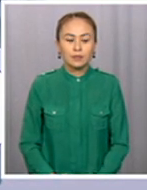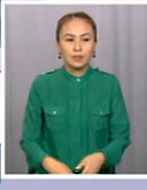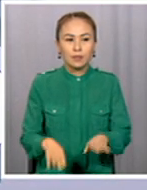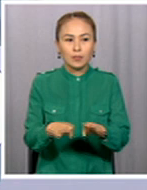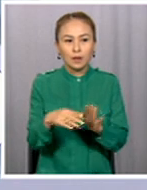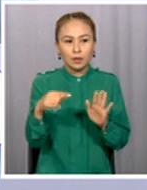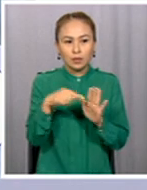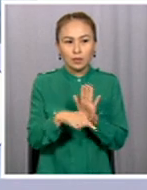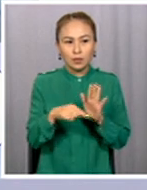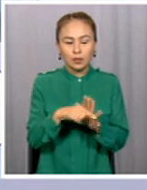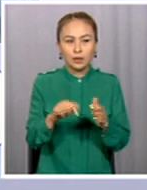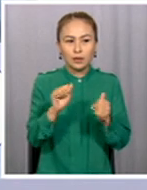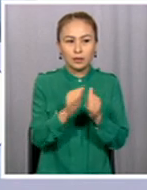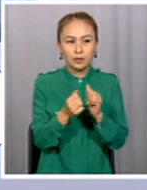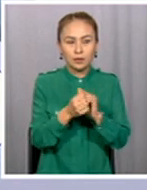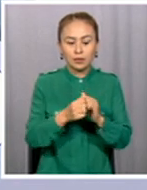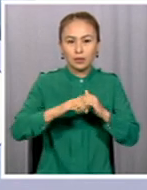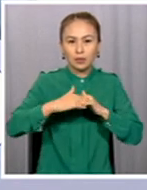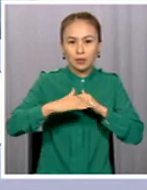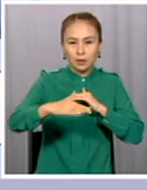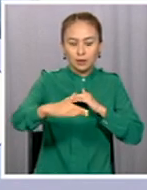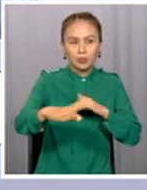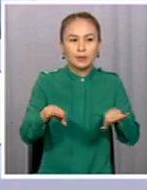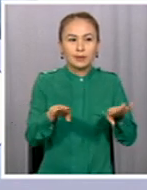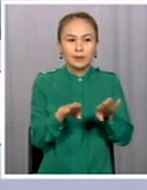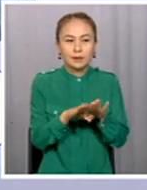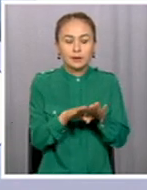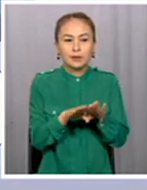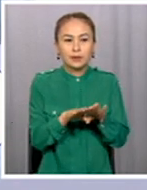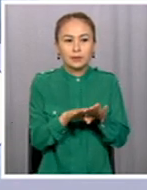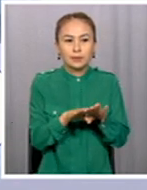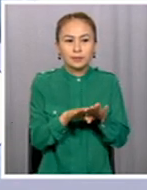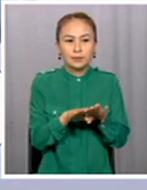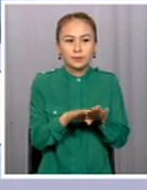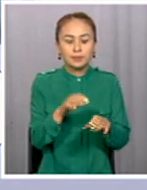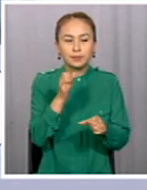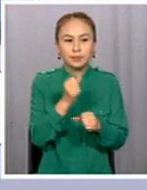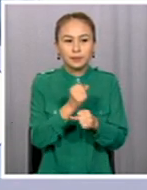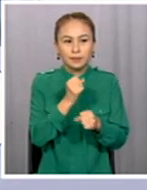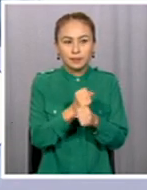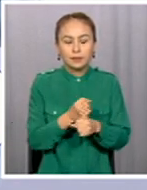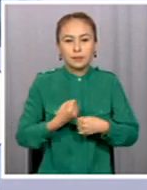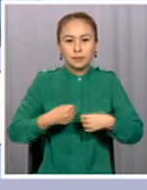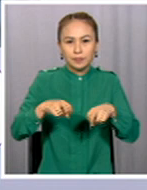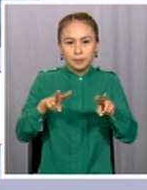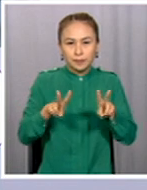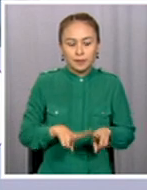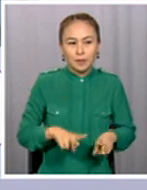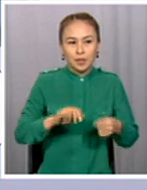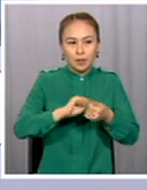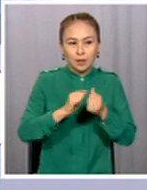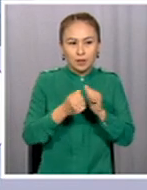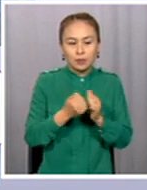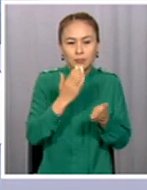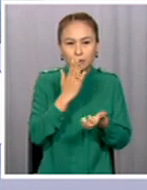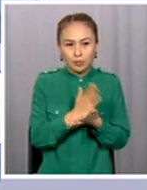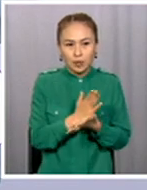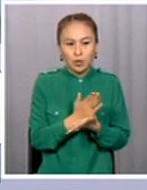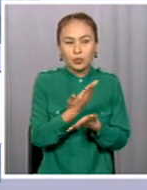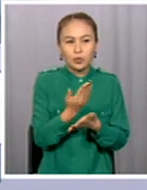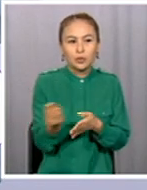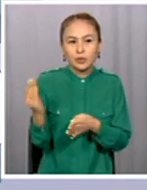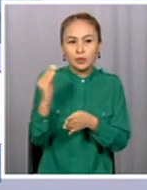тас төселіп, дөңгелек дуалдар мен құрбандық шалуға арналған тас үстелдер қойылған. Сондай